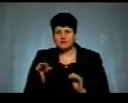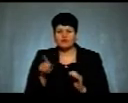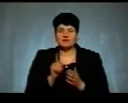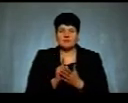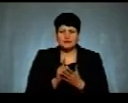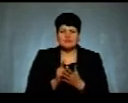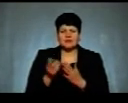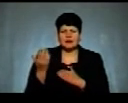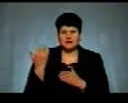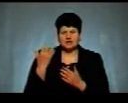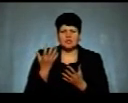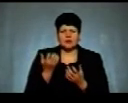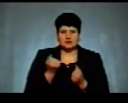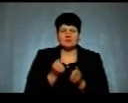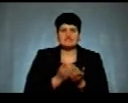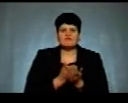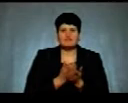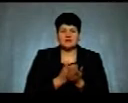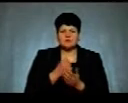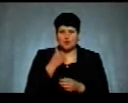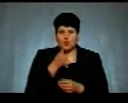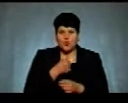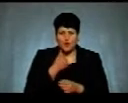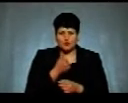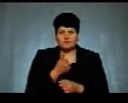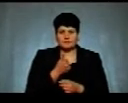Раніше я отримав за вислугу років